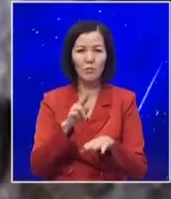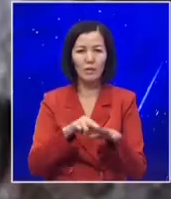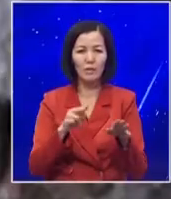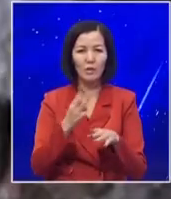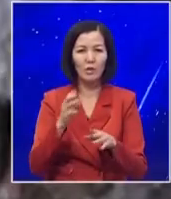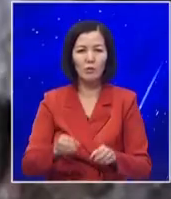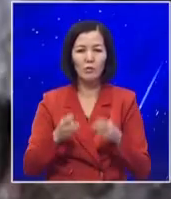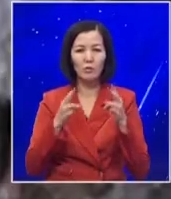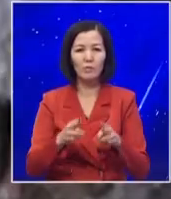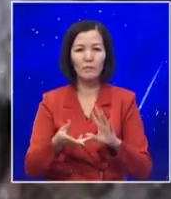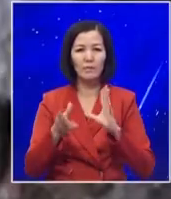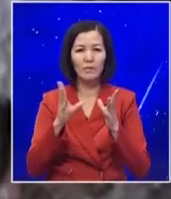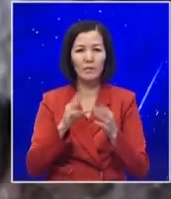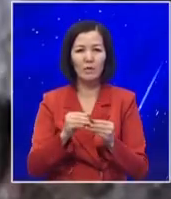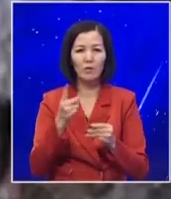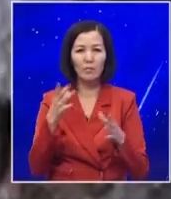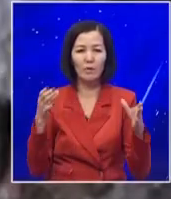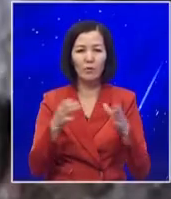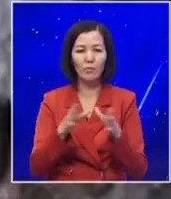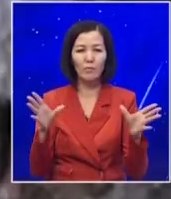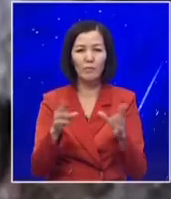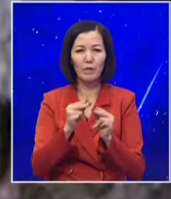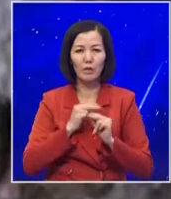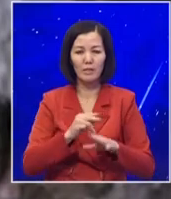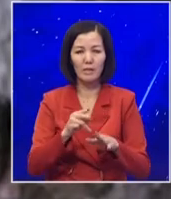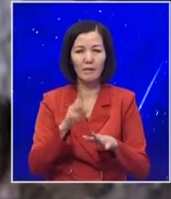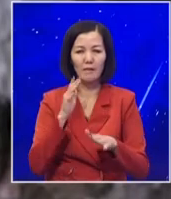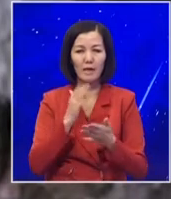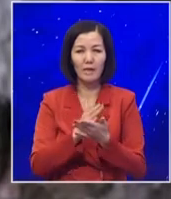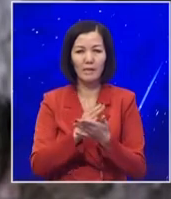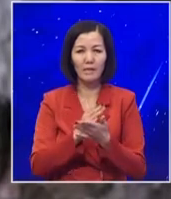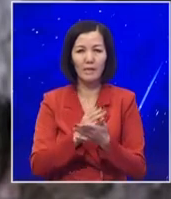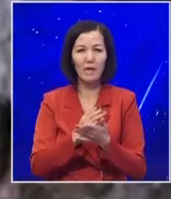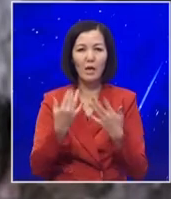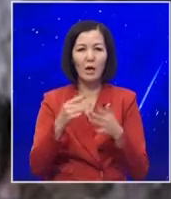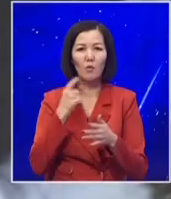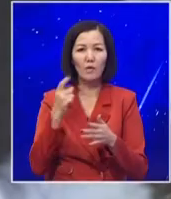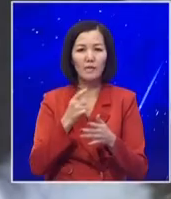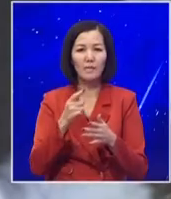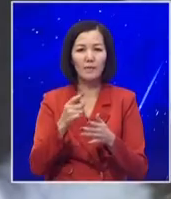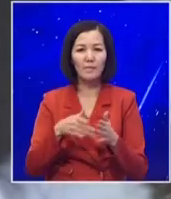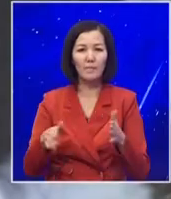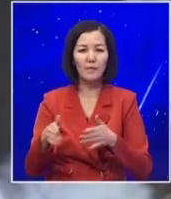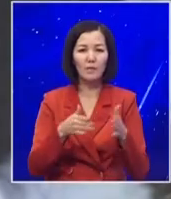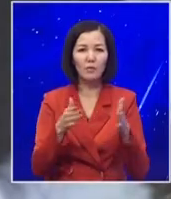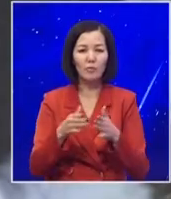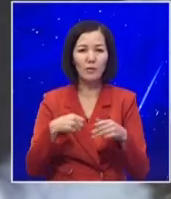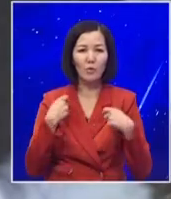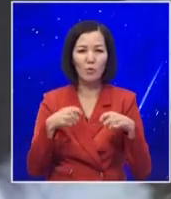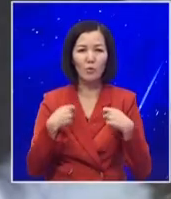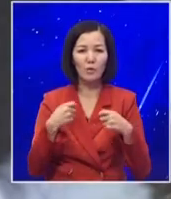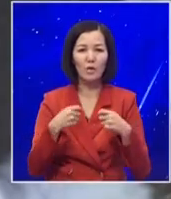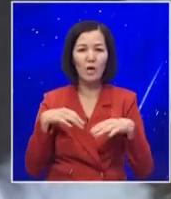үш қылмыстың талдауы олардың бір топпен жасалғанын анықтады. Олар шаруашылыққа бірдей жолмен еніп, қойды